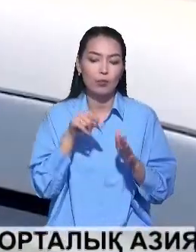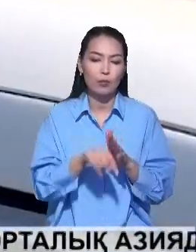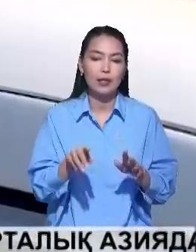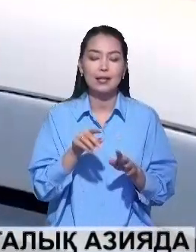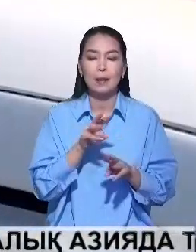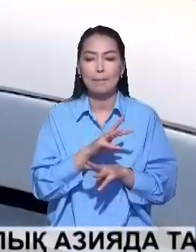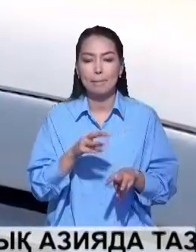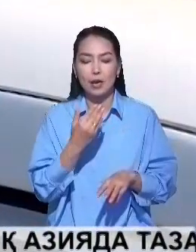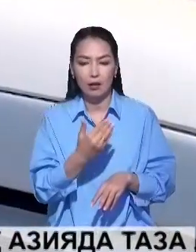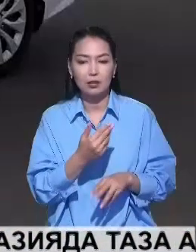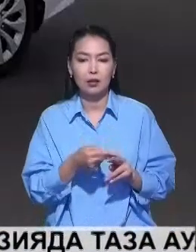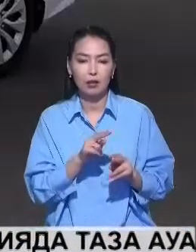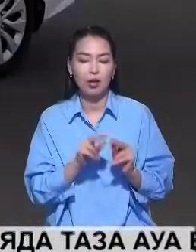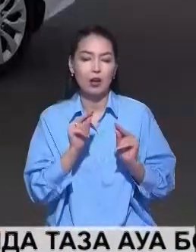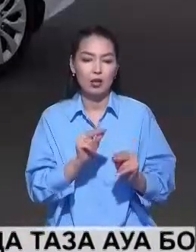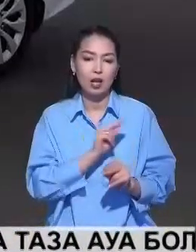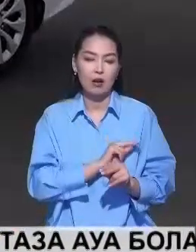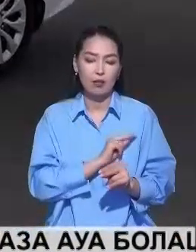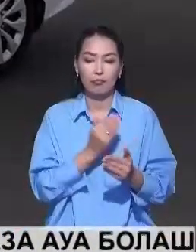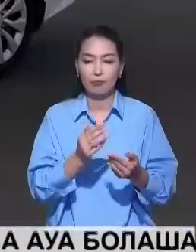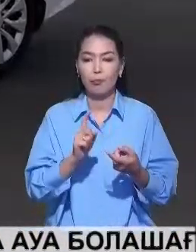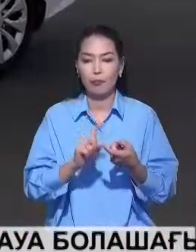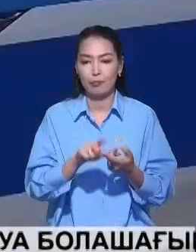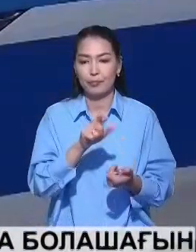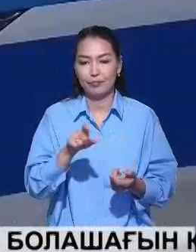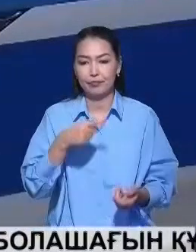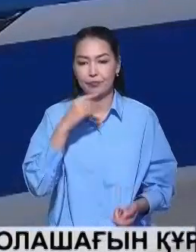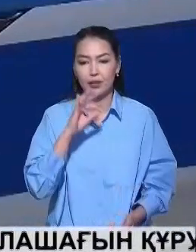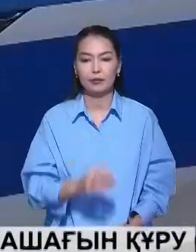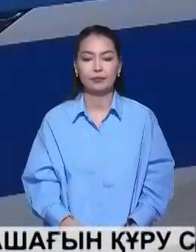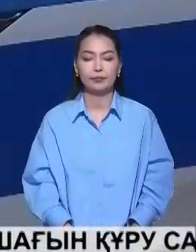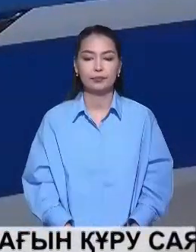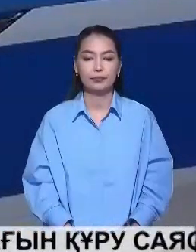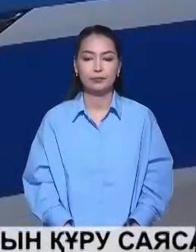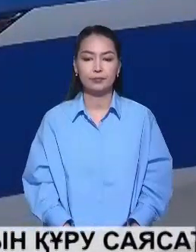қызметкерлерінің адал қызметіне байланысты. Еркін Карин, Алтынбек Қабделов, Астана Таймс, Орал.